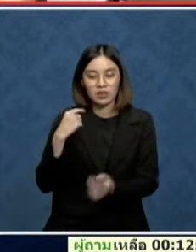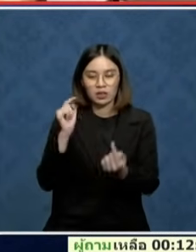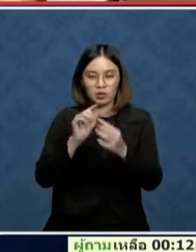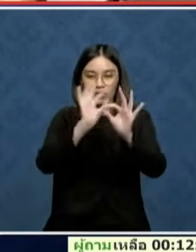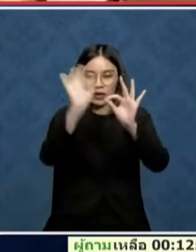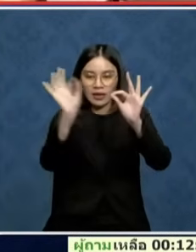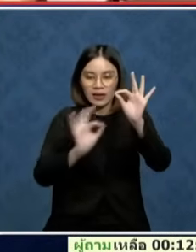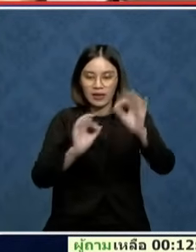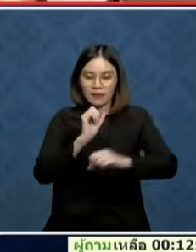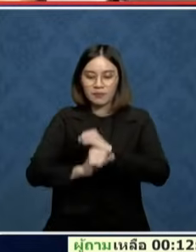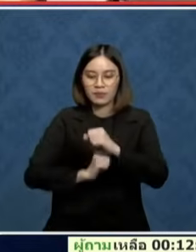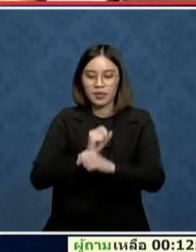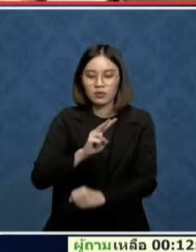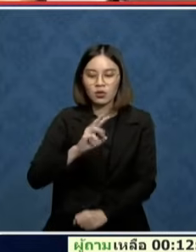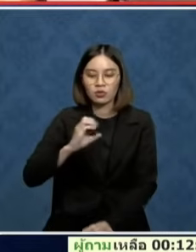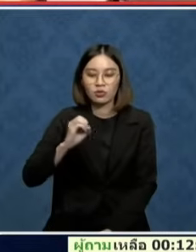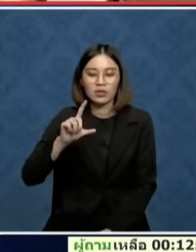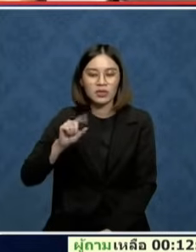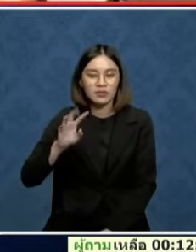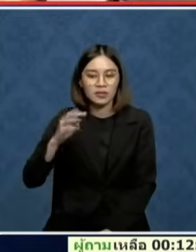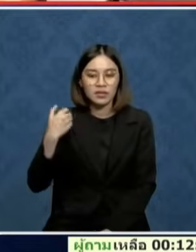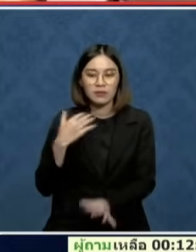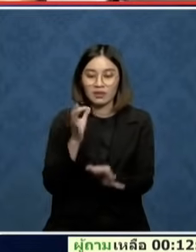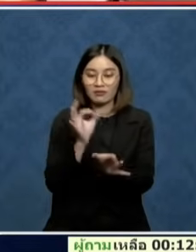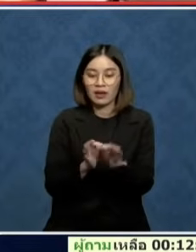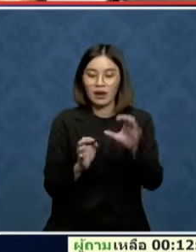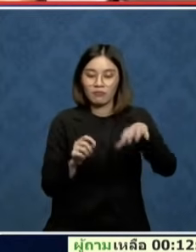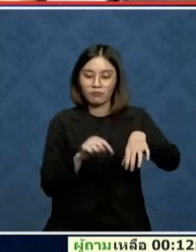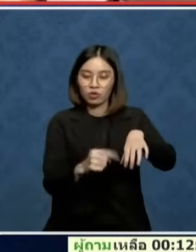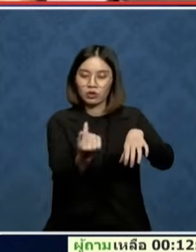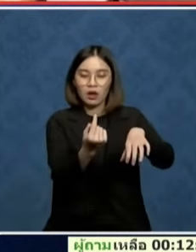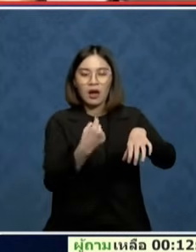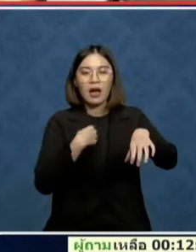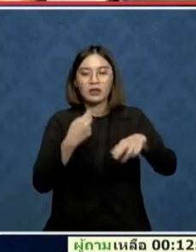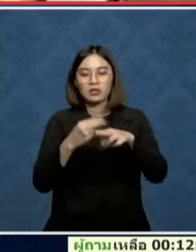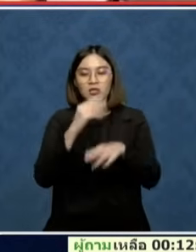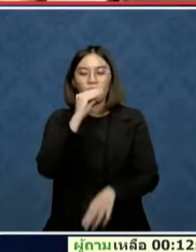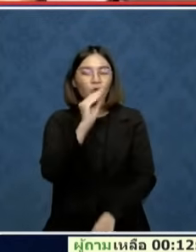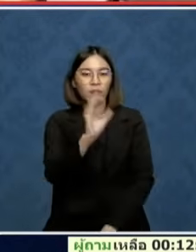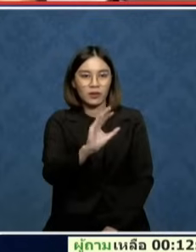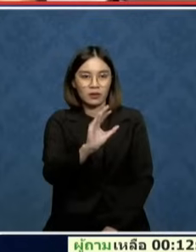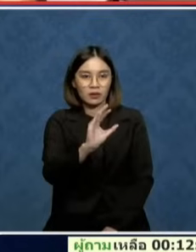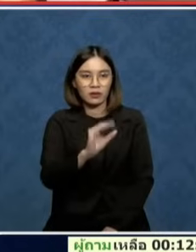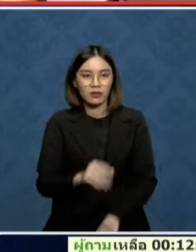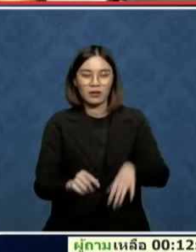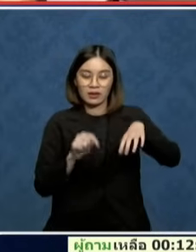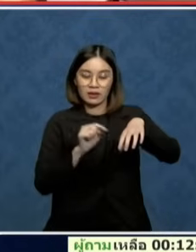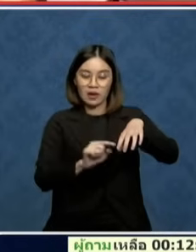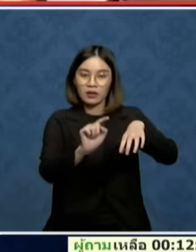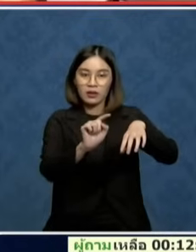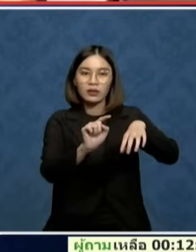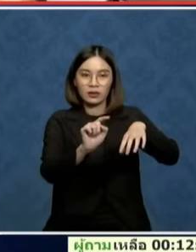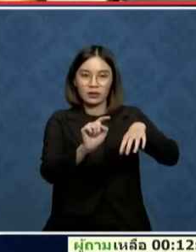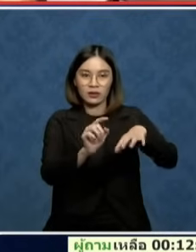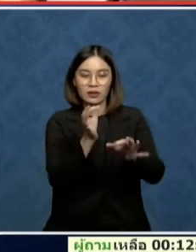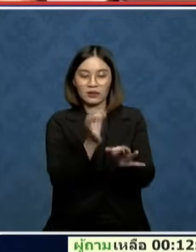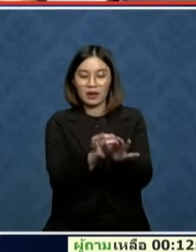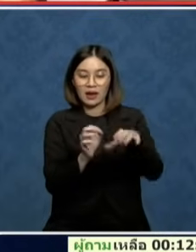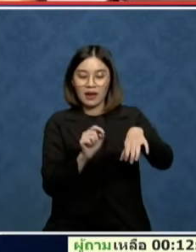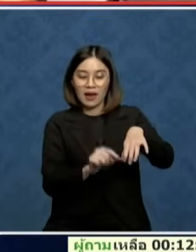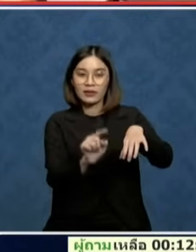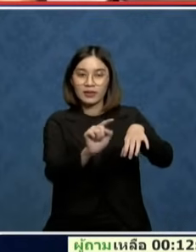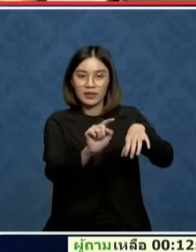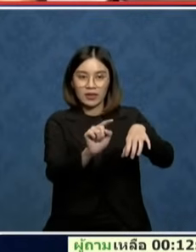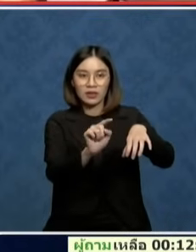ของปี2024นะครับคือมีธนาคารหนึ่งครับผมไม่ขอเอ่ยนามนะครับปรากฏว่าธนาคารนี้เนี่ย